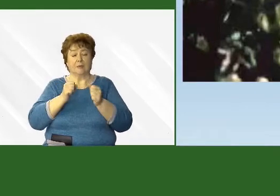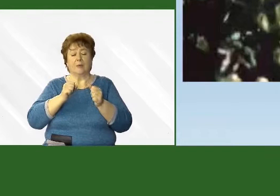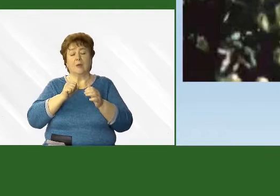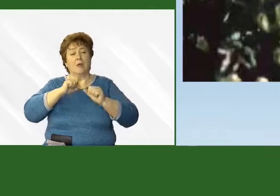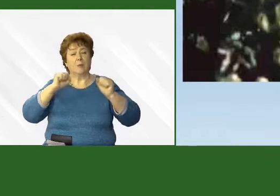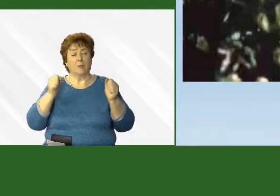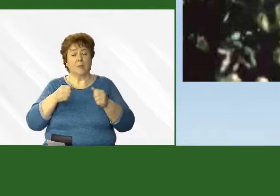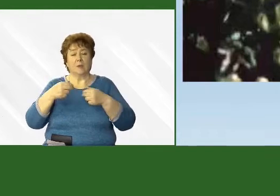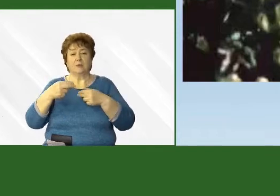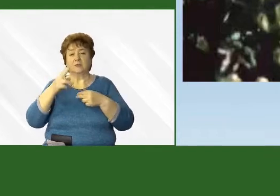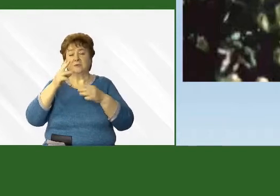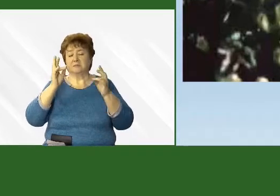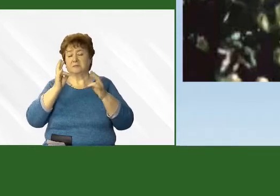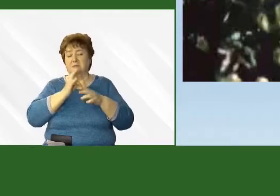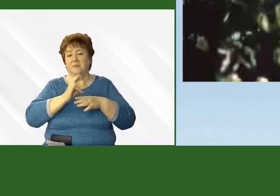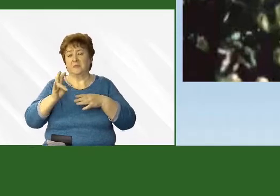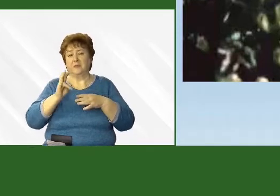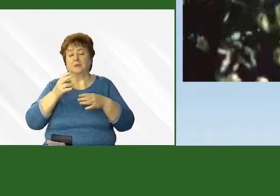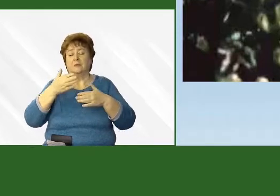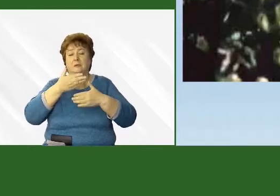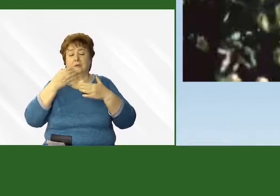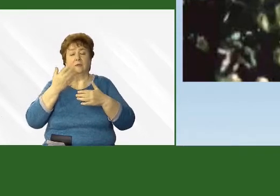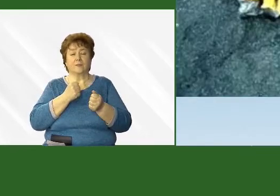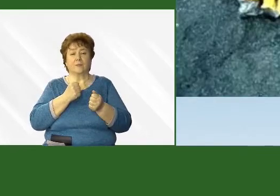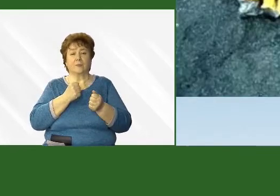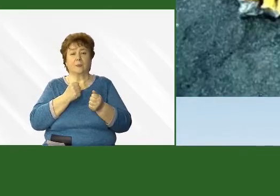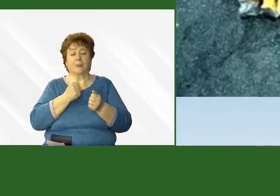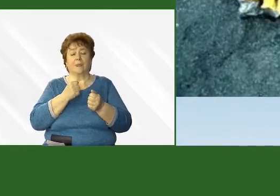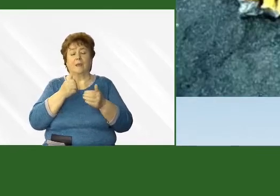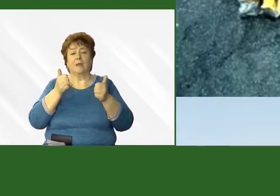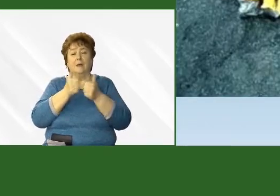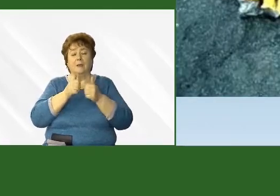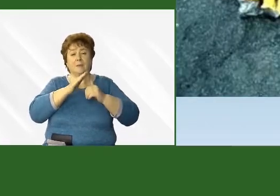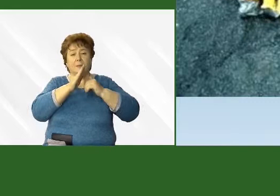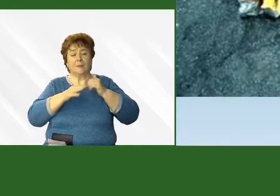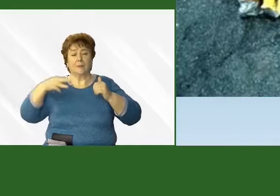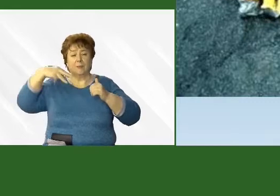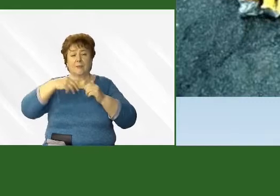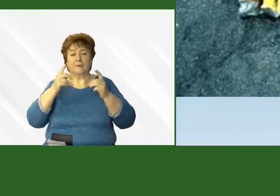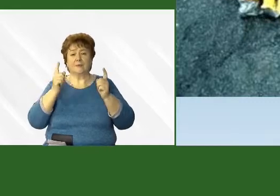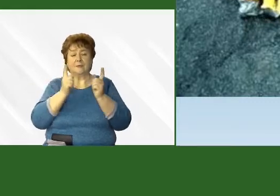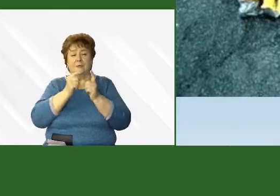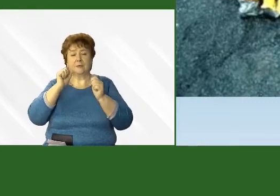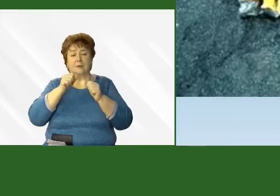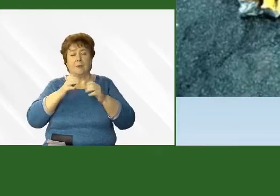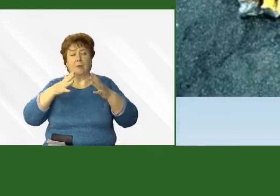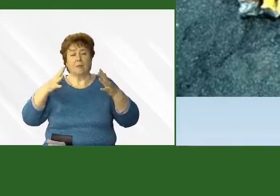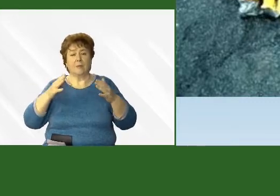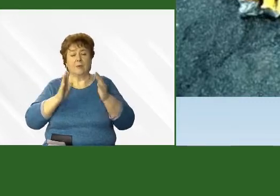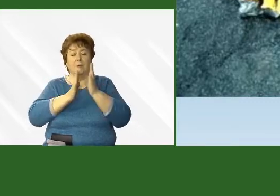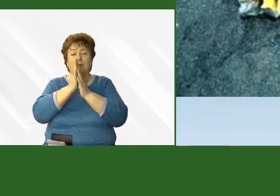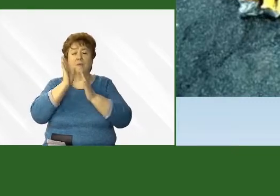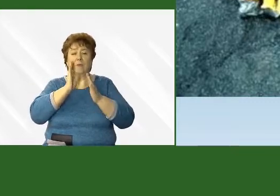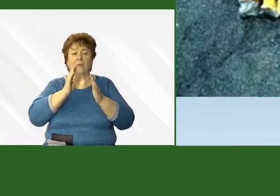Морозы не вредят растению даже во время цветения. В прибрежных морях можно встретить гигантские